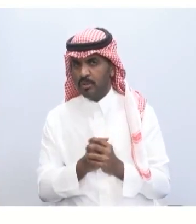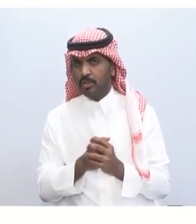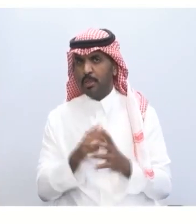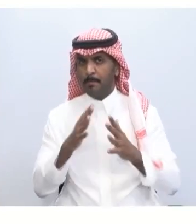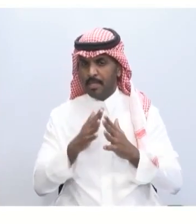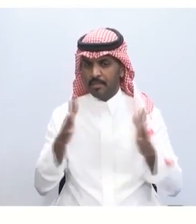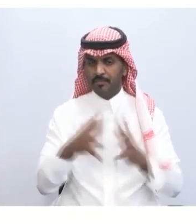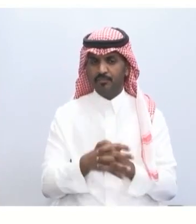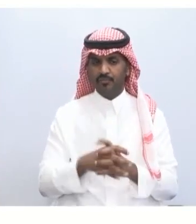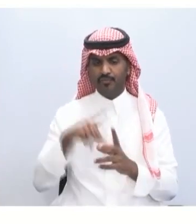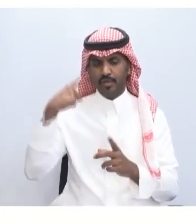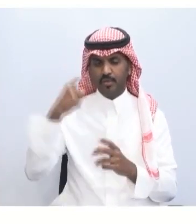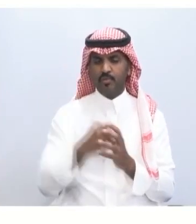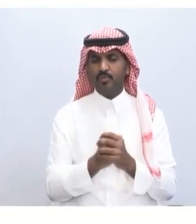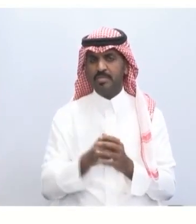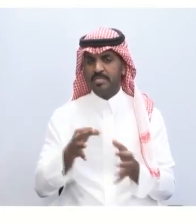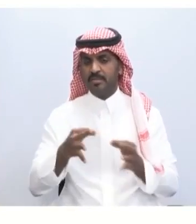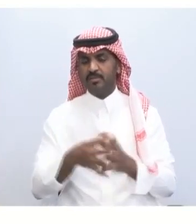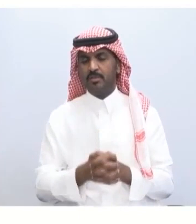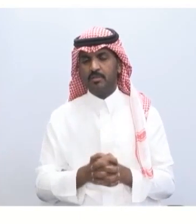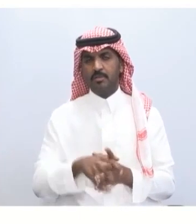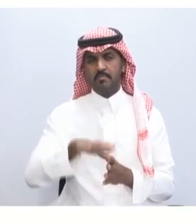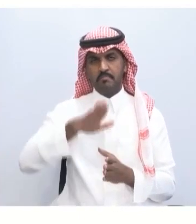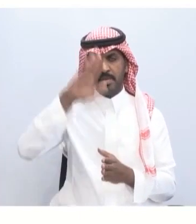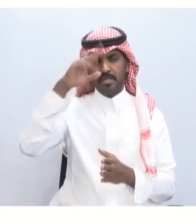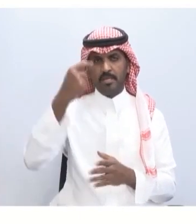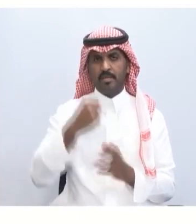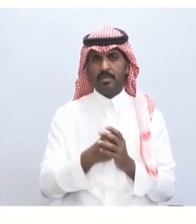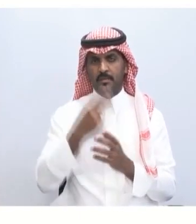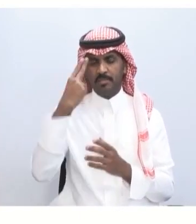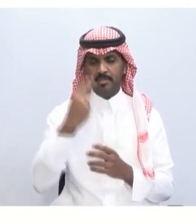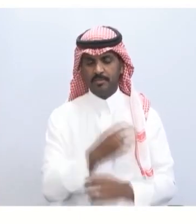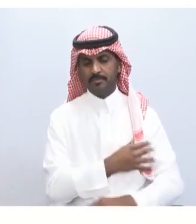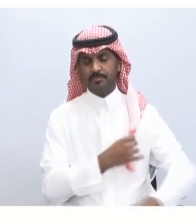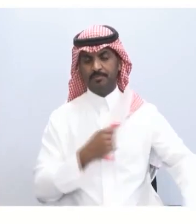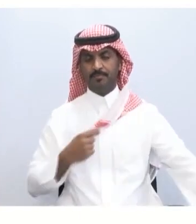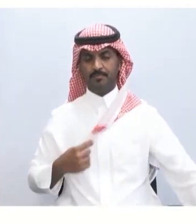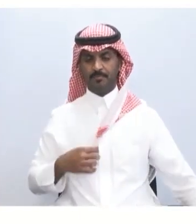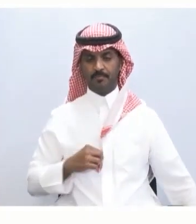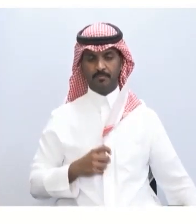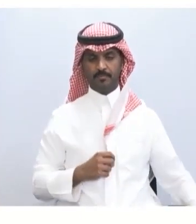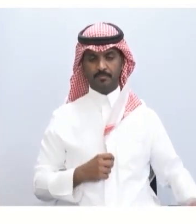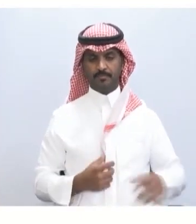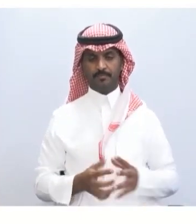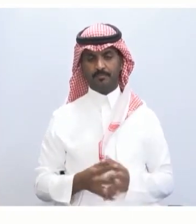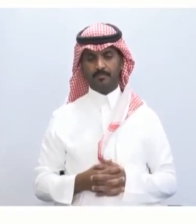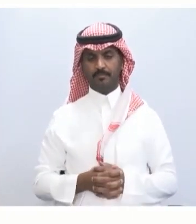لا فكروا في استراتيجيه الملك عبد العزيز ابنائي وبنات الطلاب في استرداد